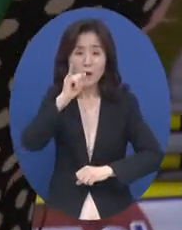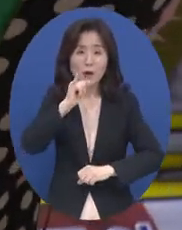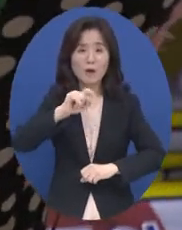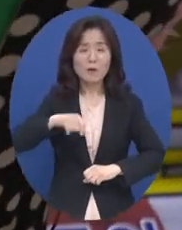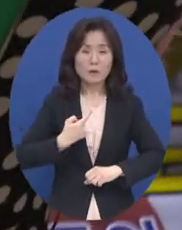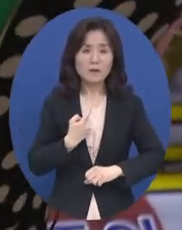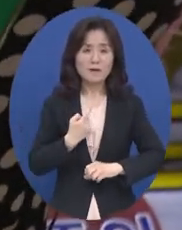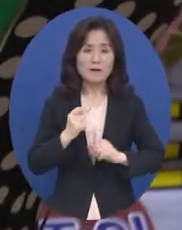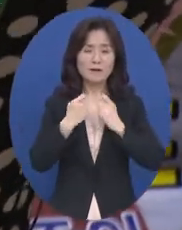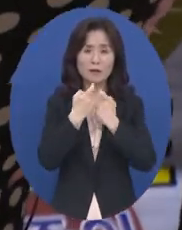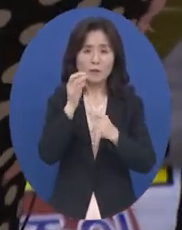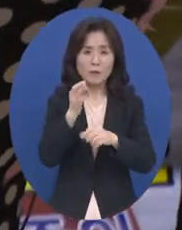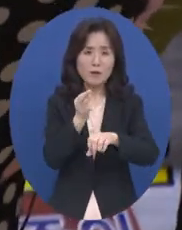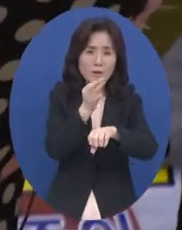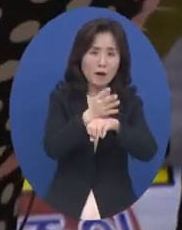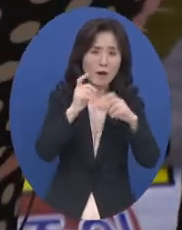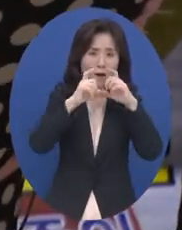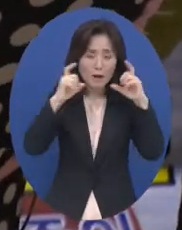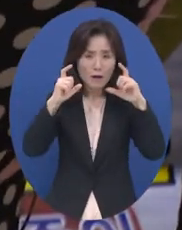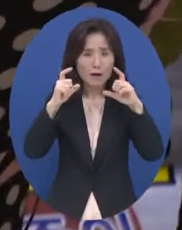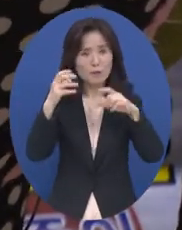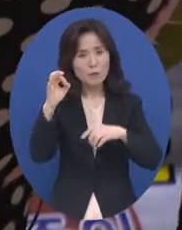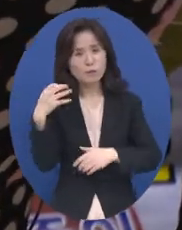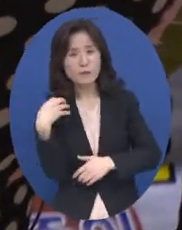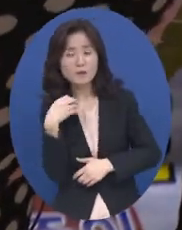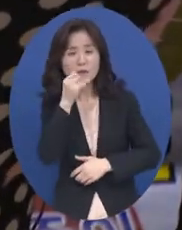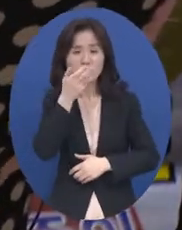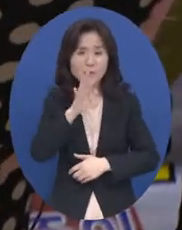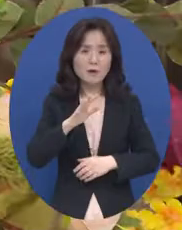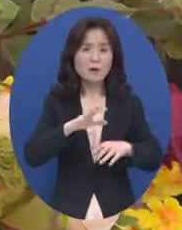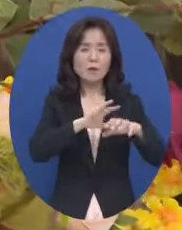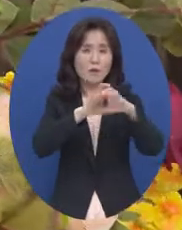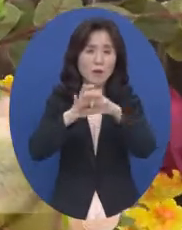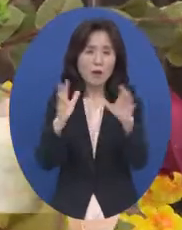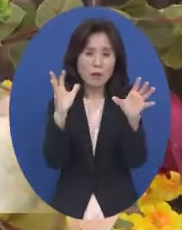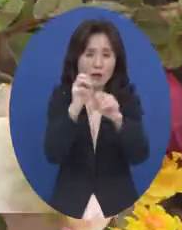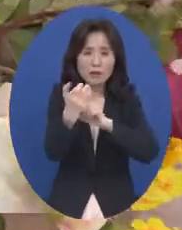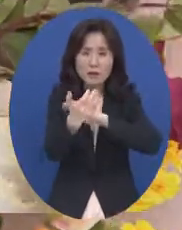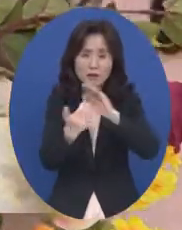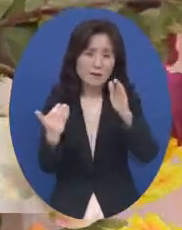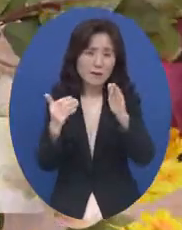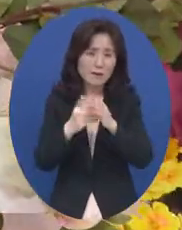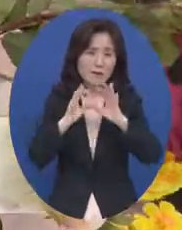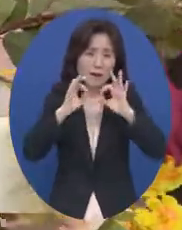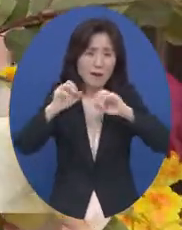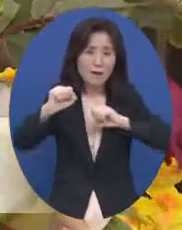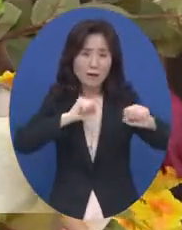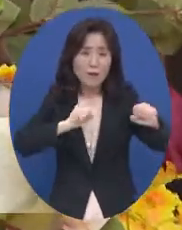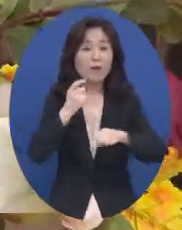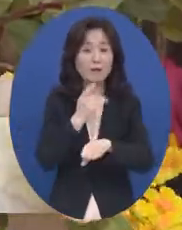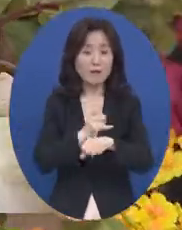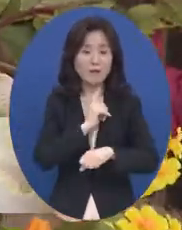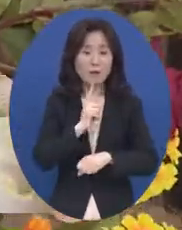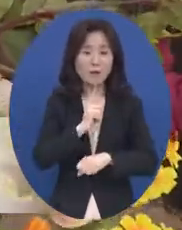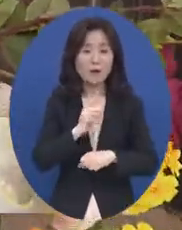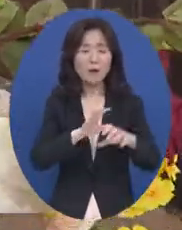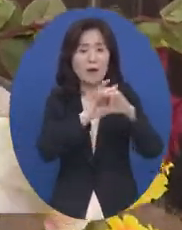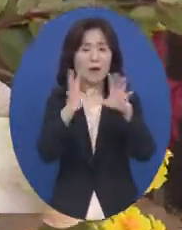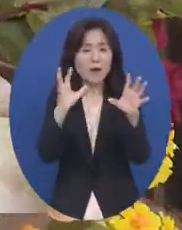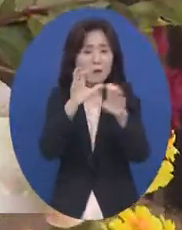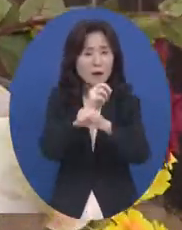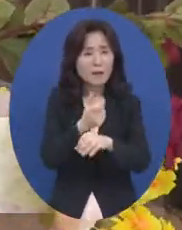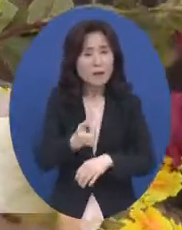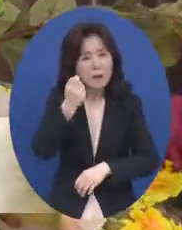되지만 코로나를 이길 때까지 멈출 수 없다고 말합니다. 코로나를 빨리 없어졌으면 좋겠습니다. 저